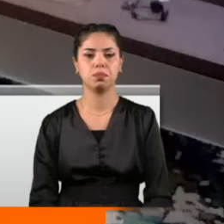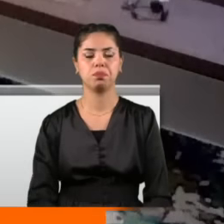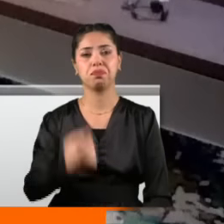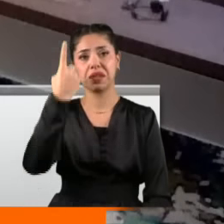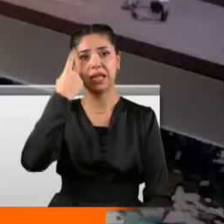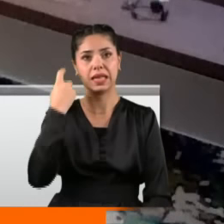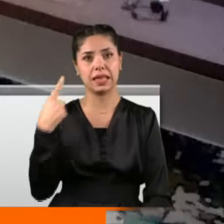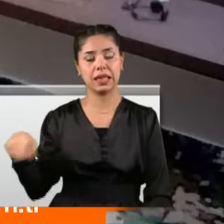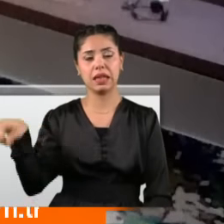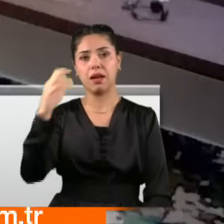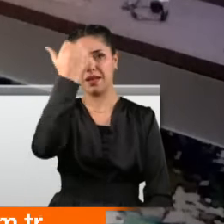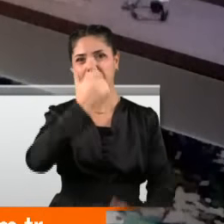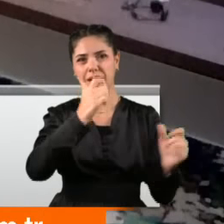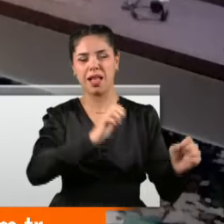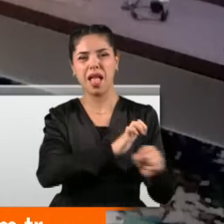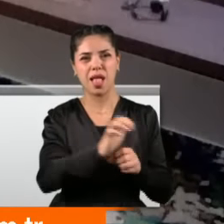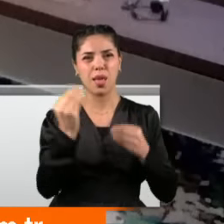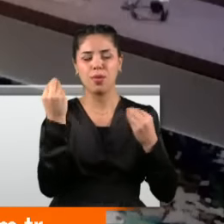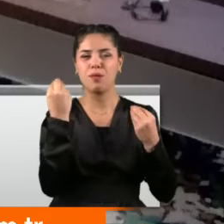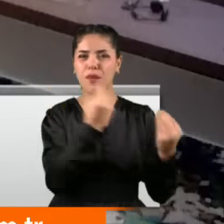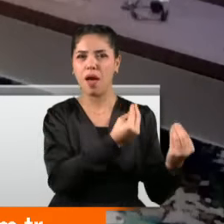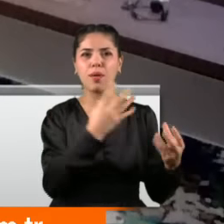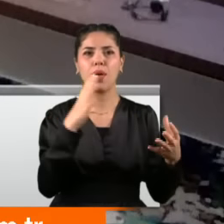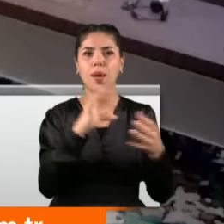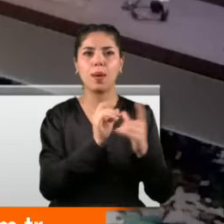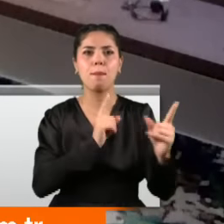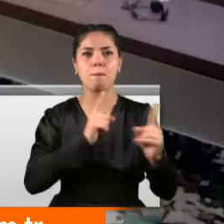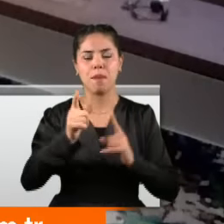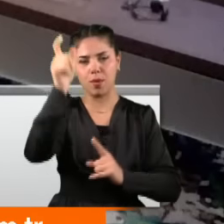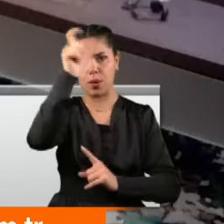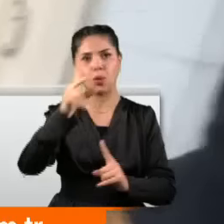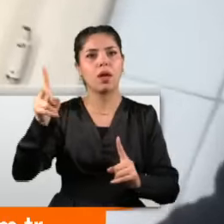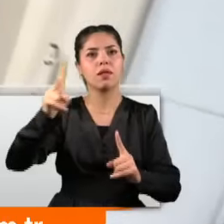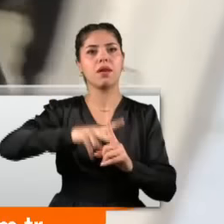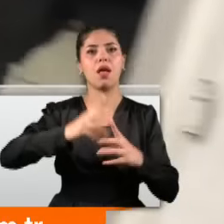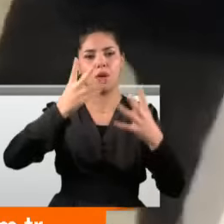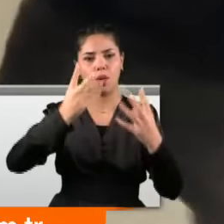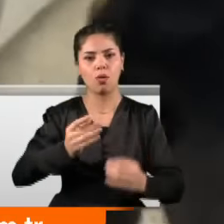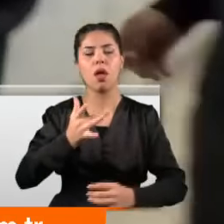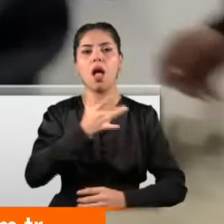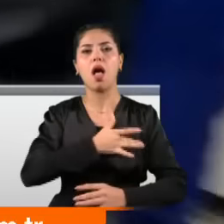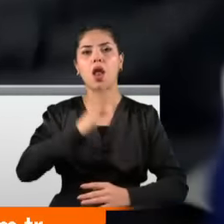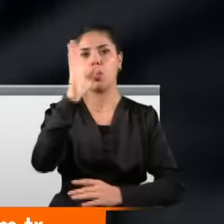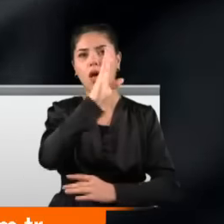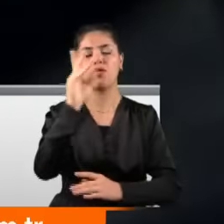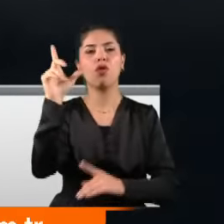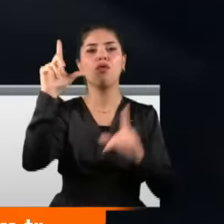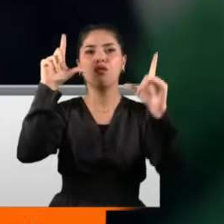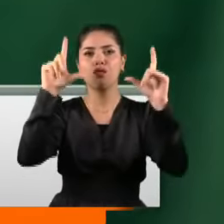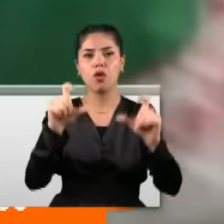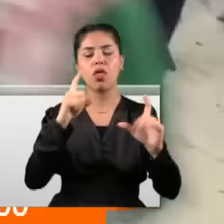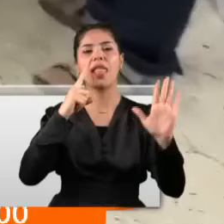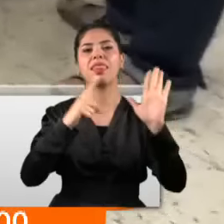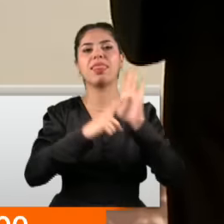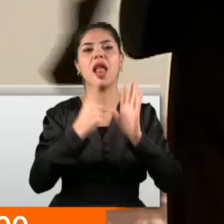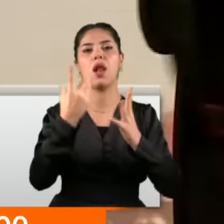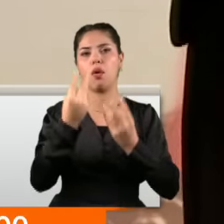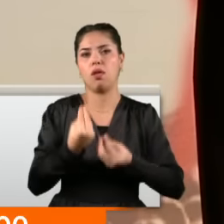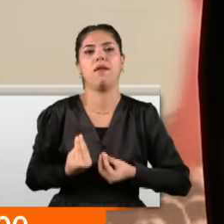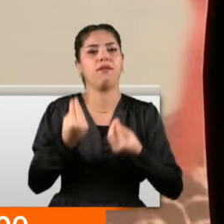İsrail'in Gazze'de soykırım suçu işlediğine dair davaya Türkiye'de müdahil olmuş, Anadolu Ajansı'nın fotoğrafları kanıt olarak